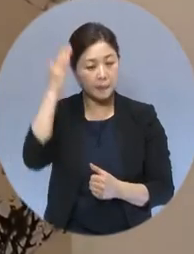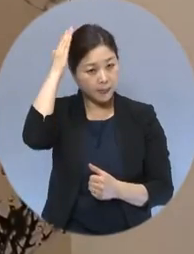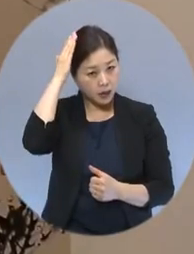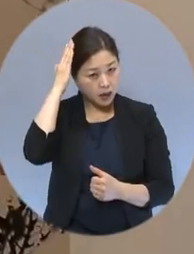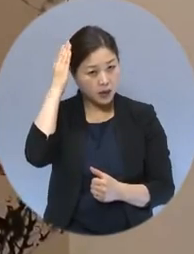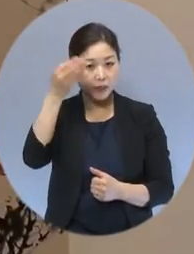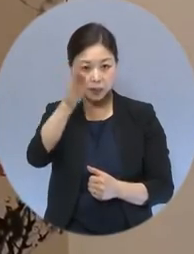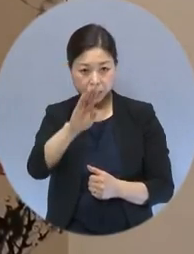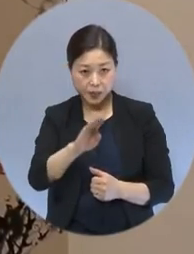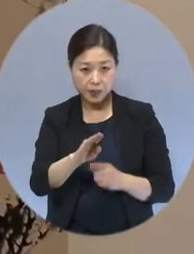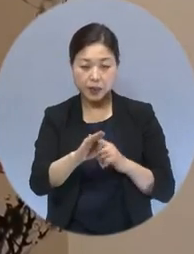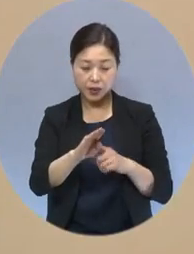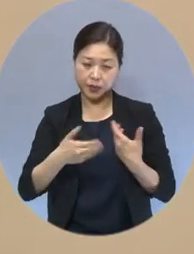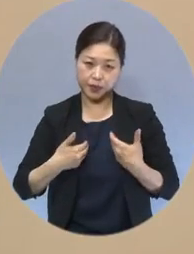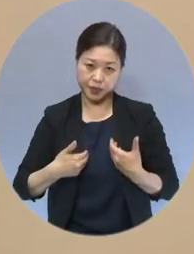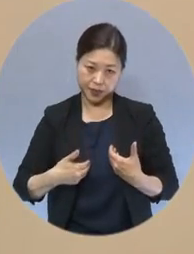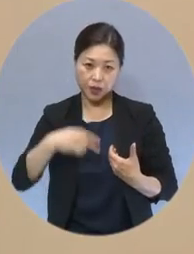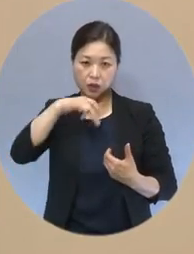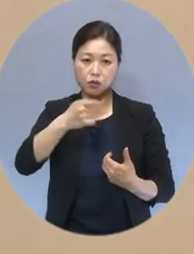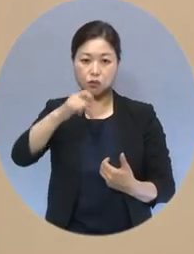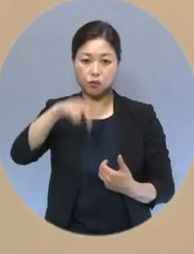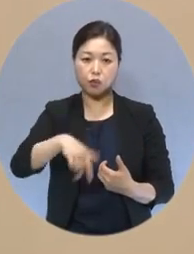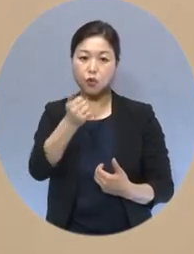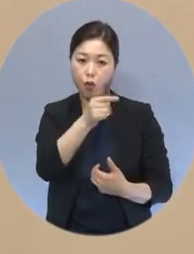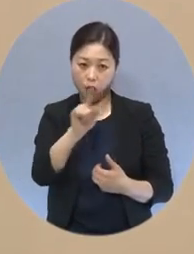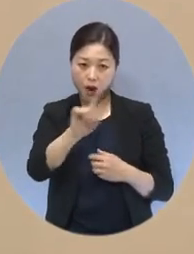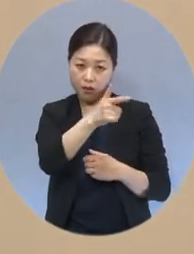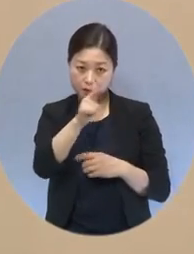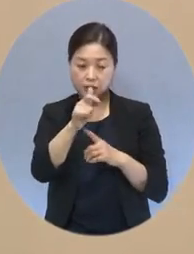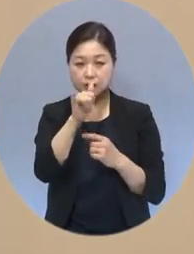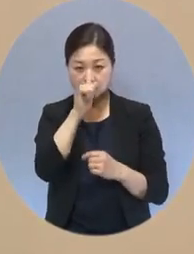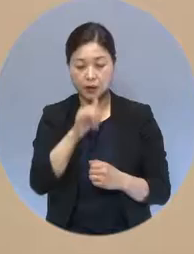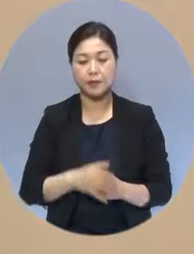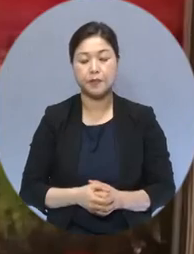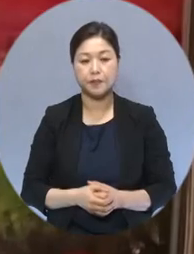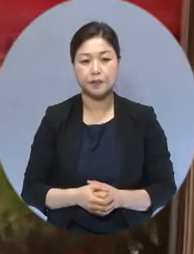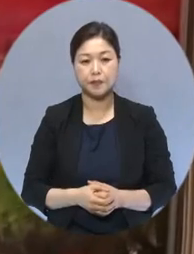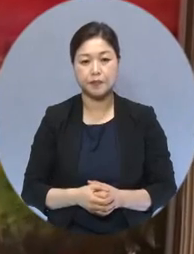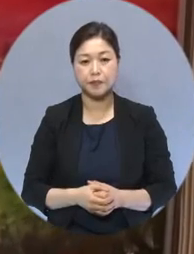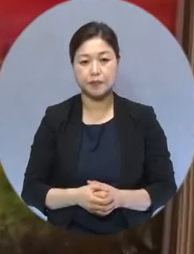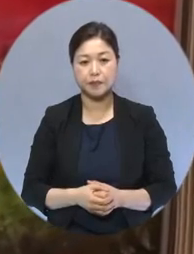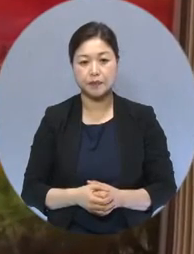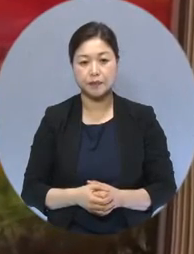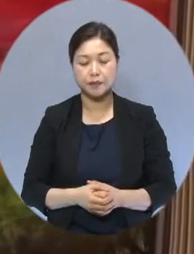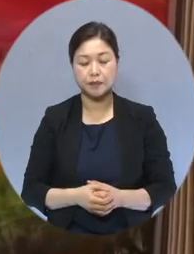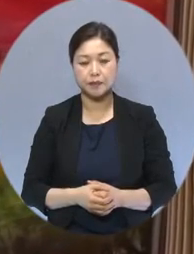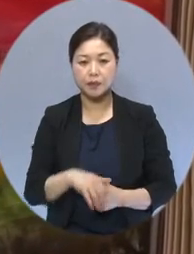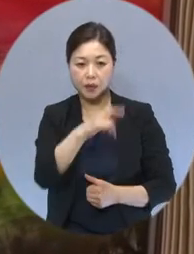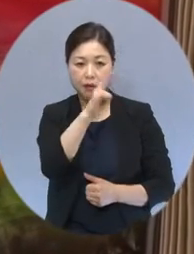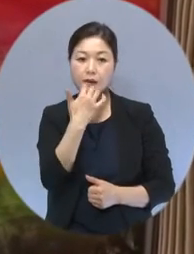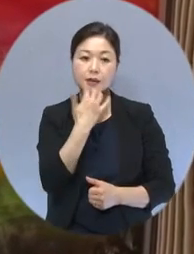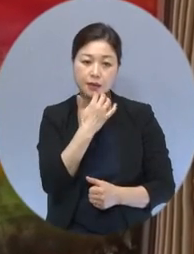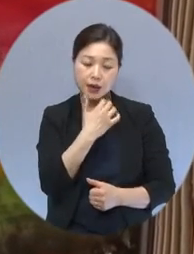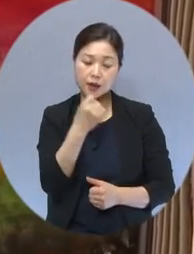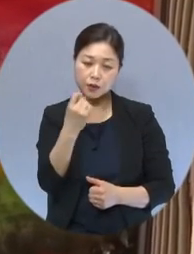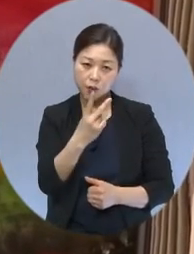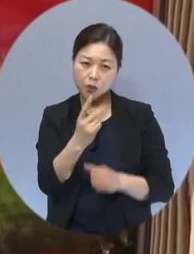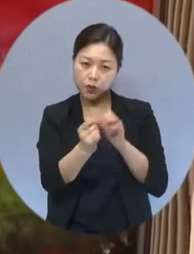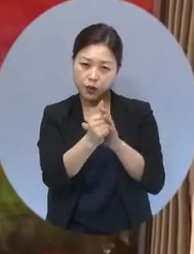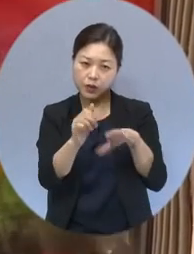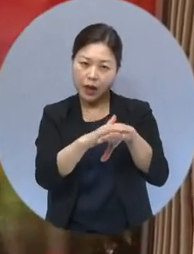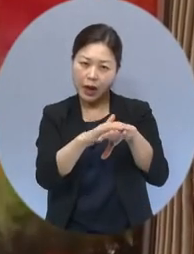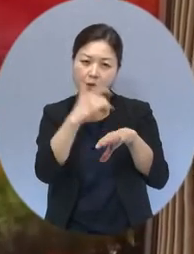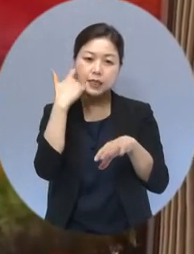붓으로 차분히 표현해낸 수묵화 작품들도 눈에 띕니다. 저마다 다채로운 색깔과